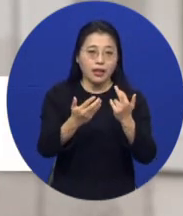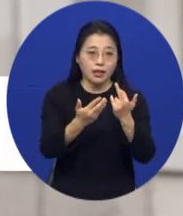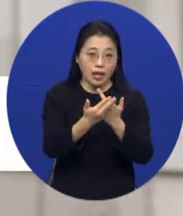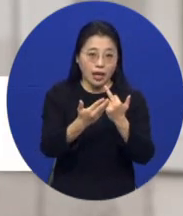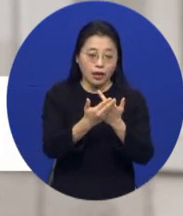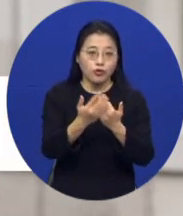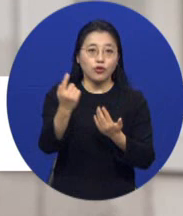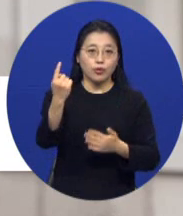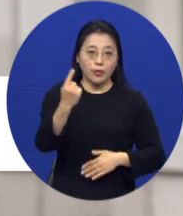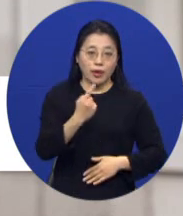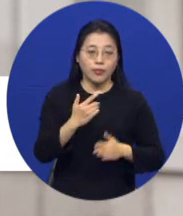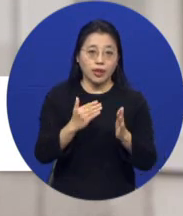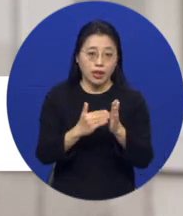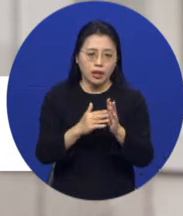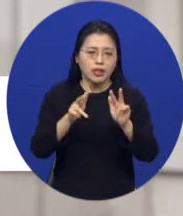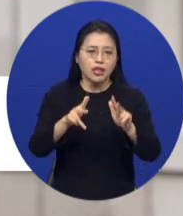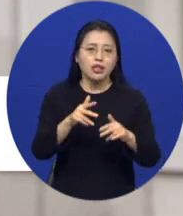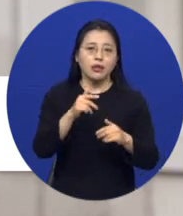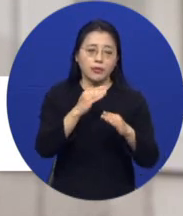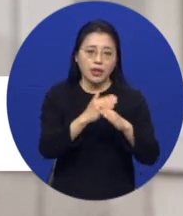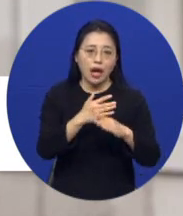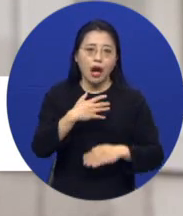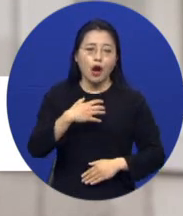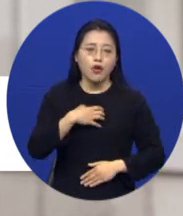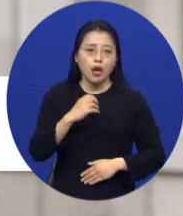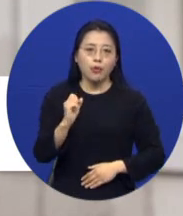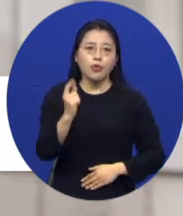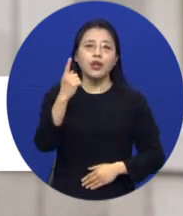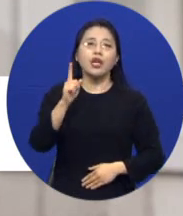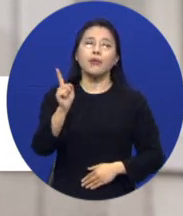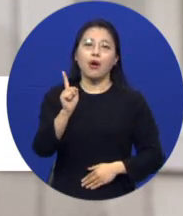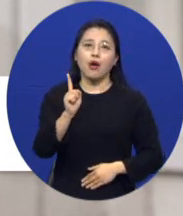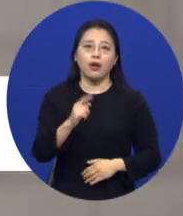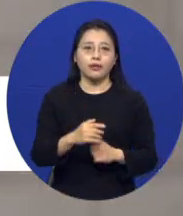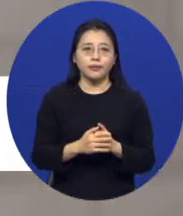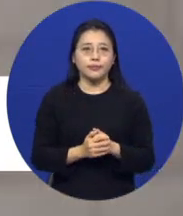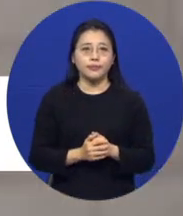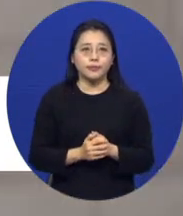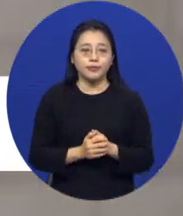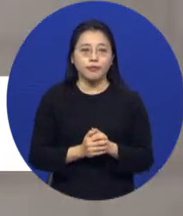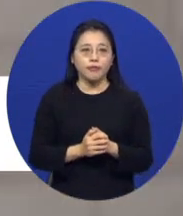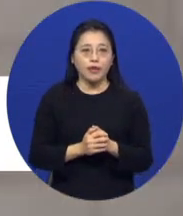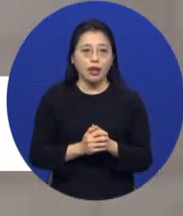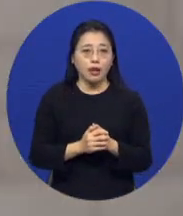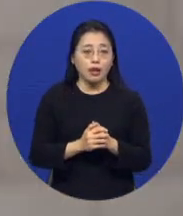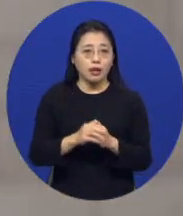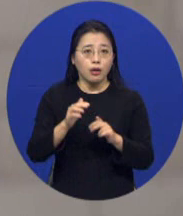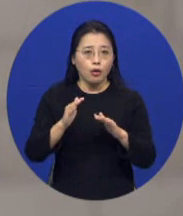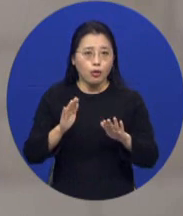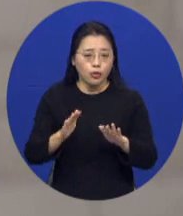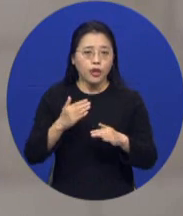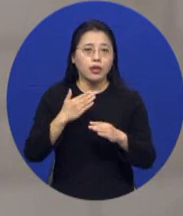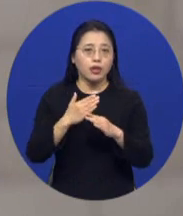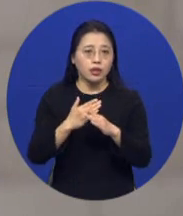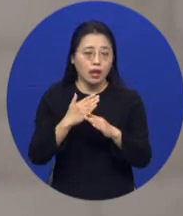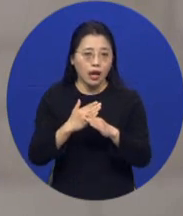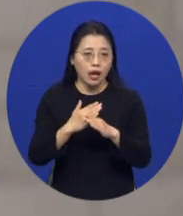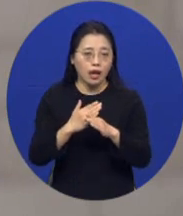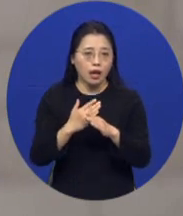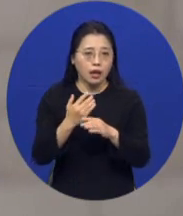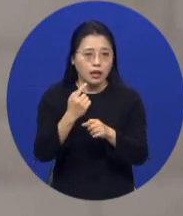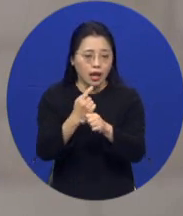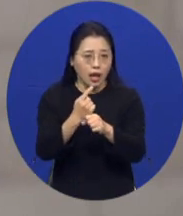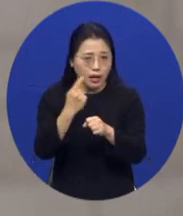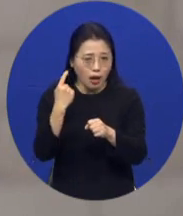정의당이 맡고 있는 위기에 근본적인 원인은 무엇이라고 스스로 진단하고 계십니까 정의당이 지난 대선 지방선거 큰 선거